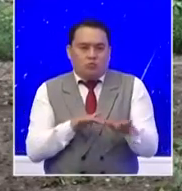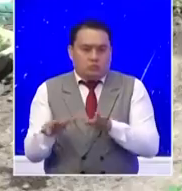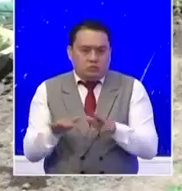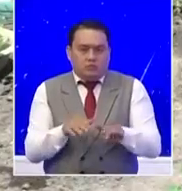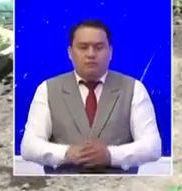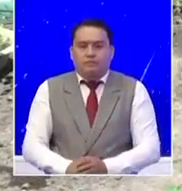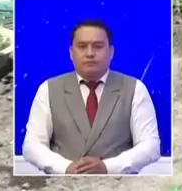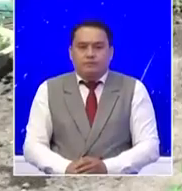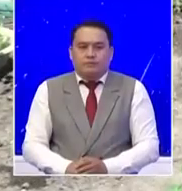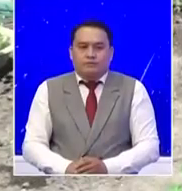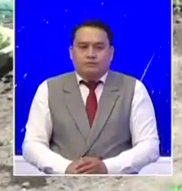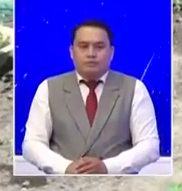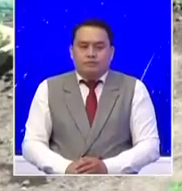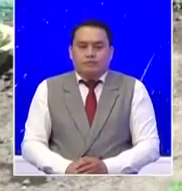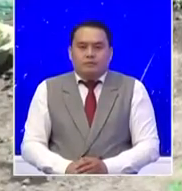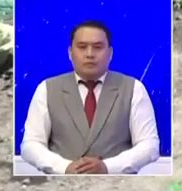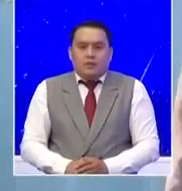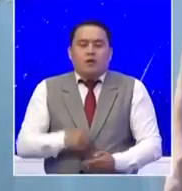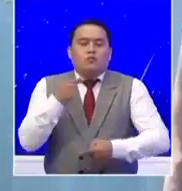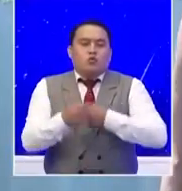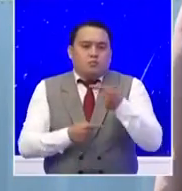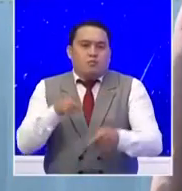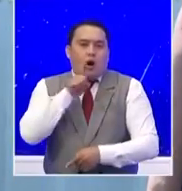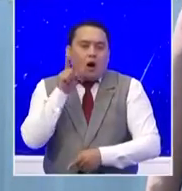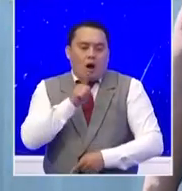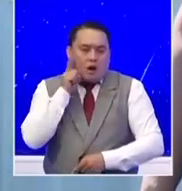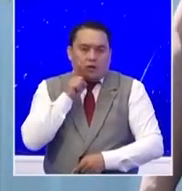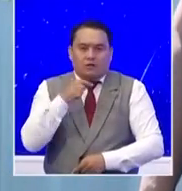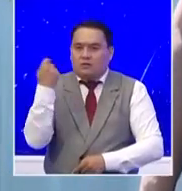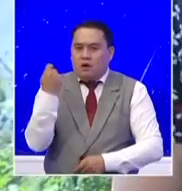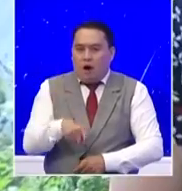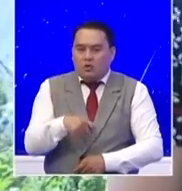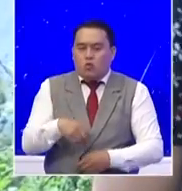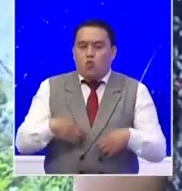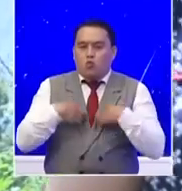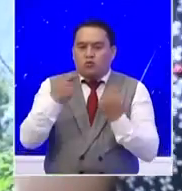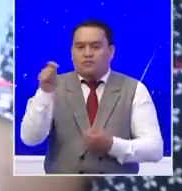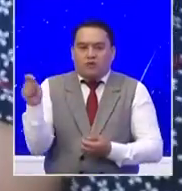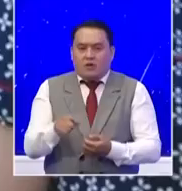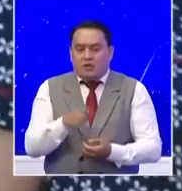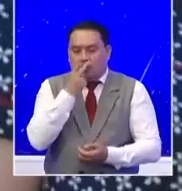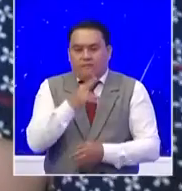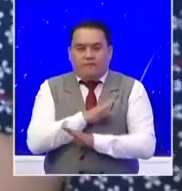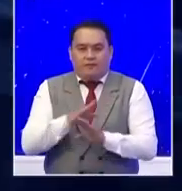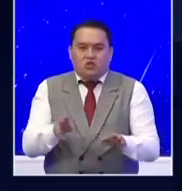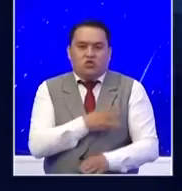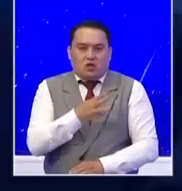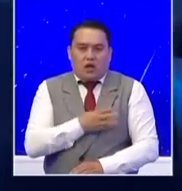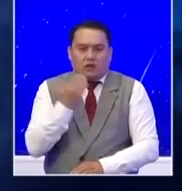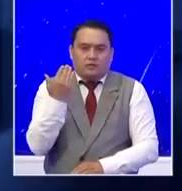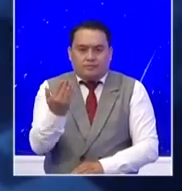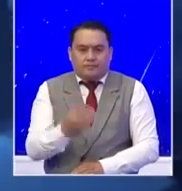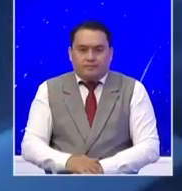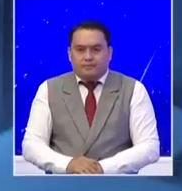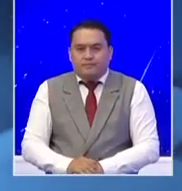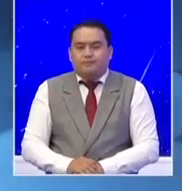человек. Миру нужен мир. Пусть нынешнее поколение и потомки никогда не увидят ужасы войны. Желает труженица тыла. Еламан